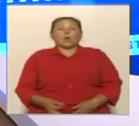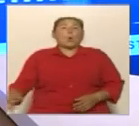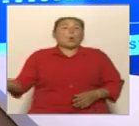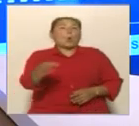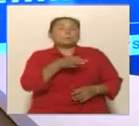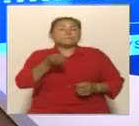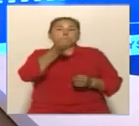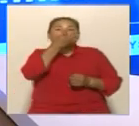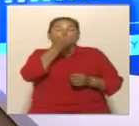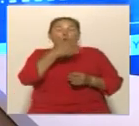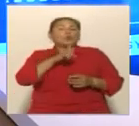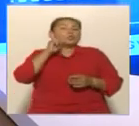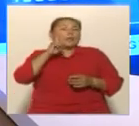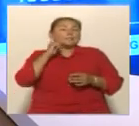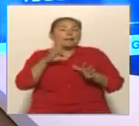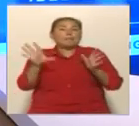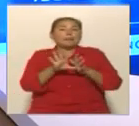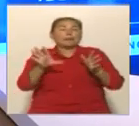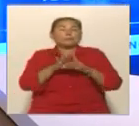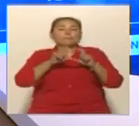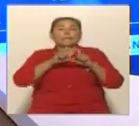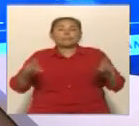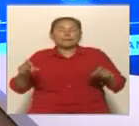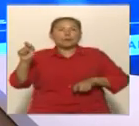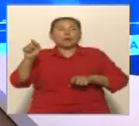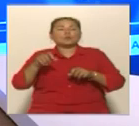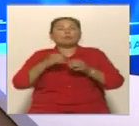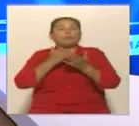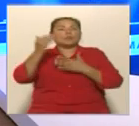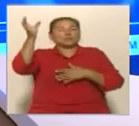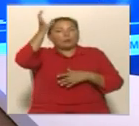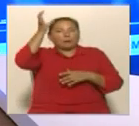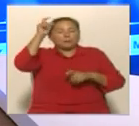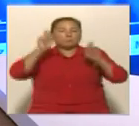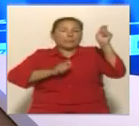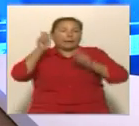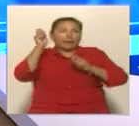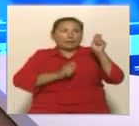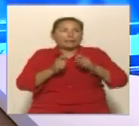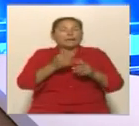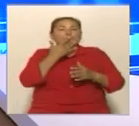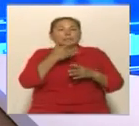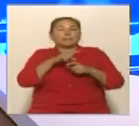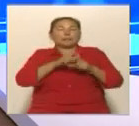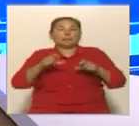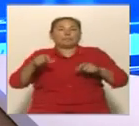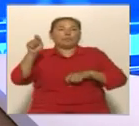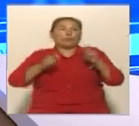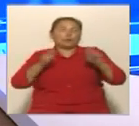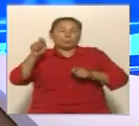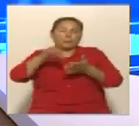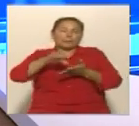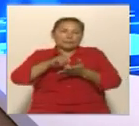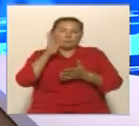Облысқа Баку жазғы энергетикалық мектебінің өкілдері келді. Әлемнің 14 елінен жеткен 70-ке жуық шетелді халықаралық форумға қатысады. Үш